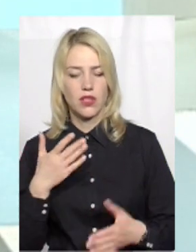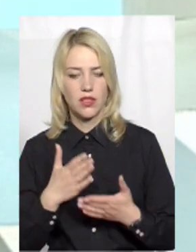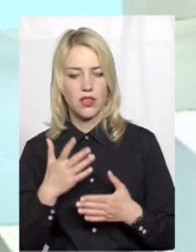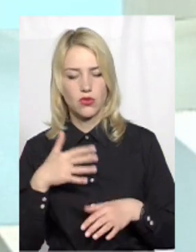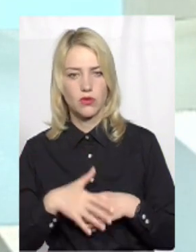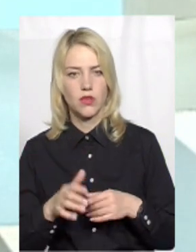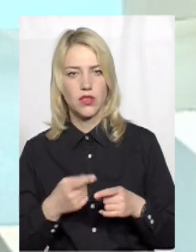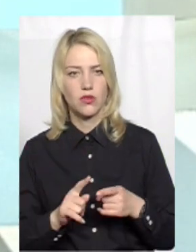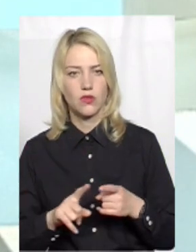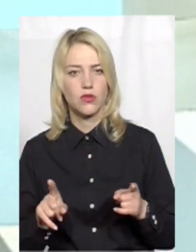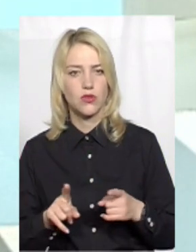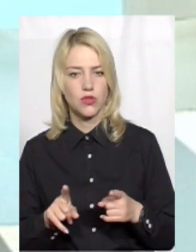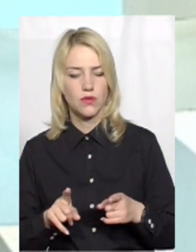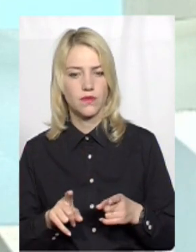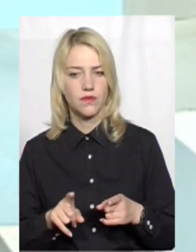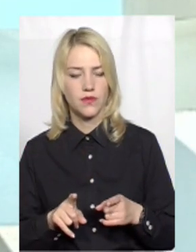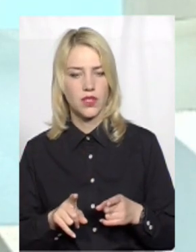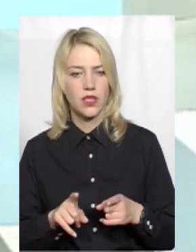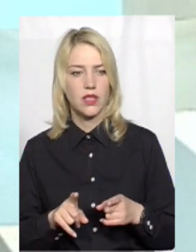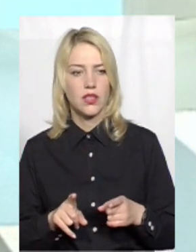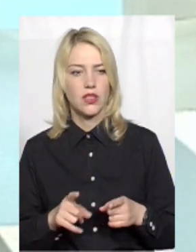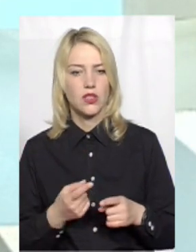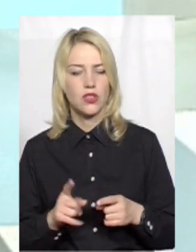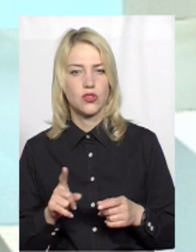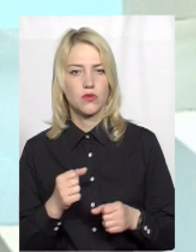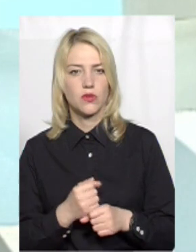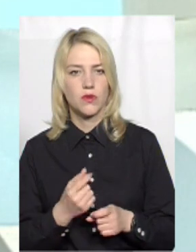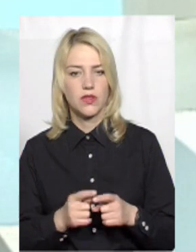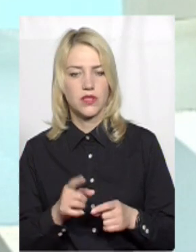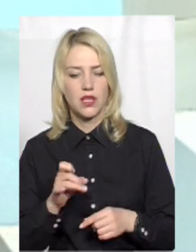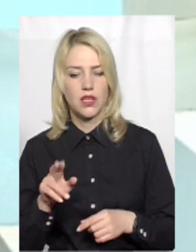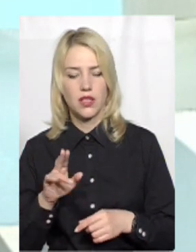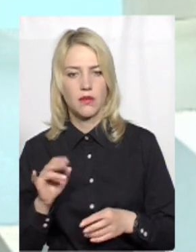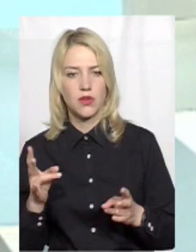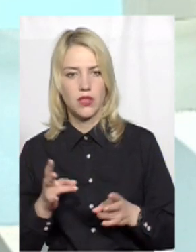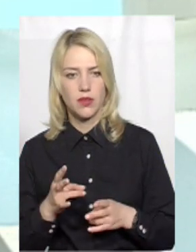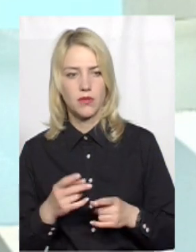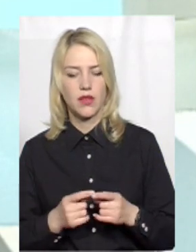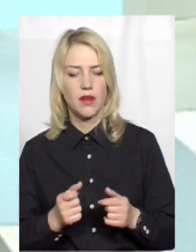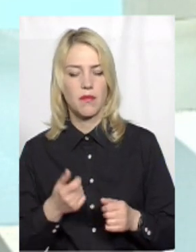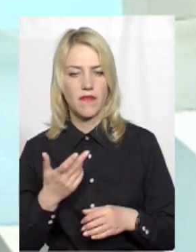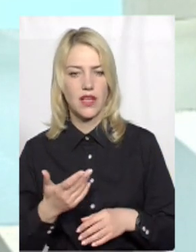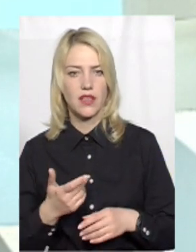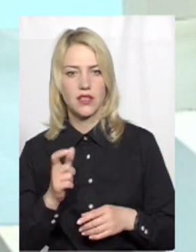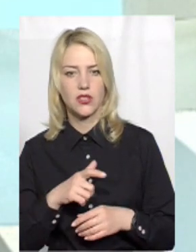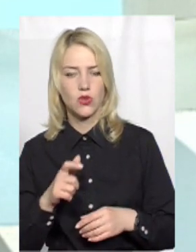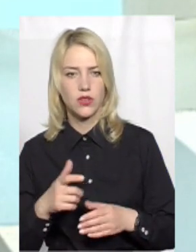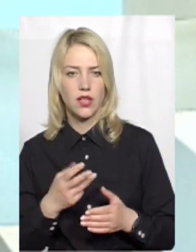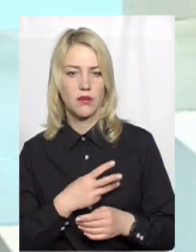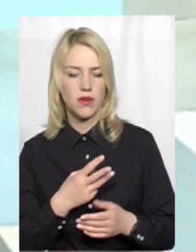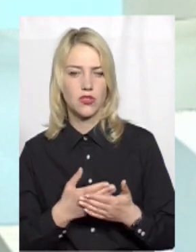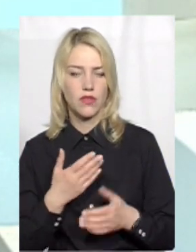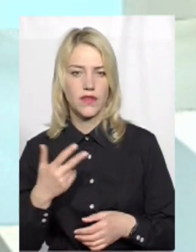що для того, щоб зробилася ця рада, потрібно певна кількість людей, бажано там